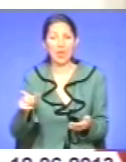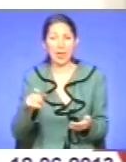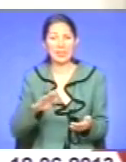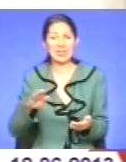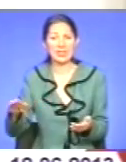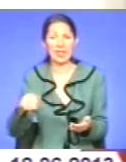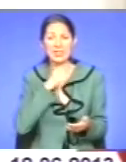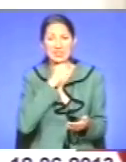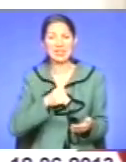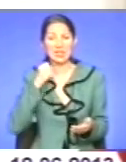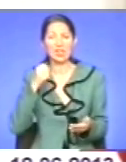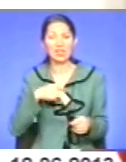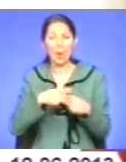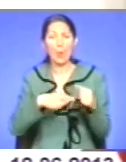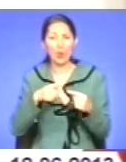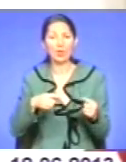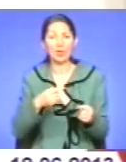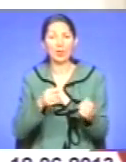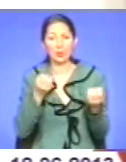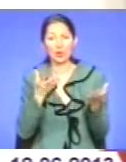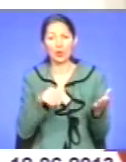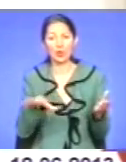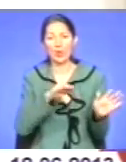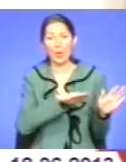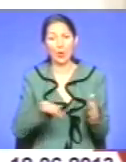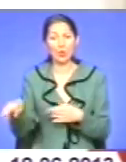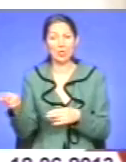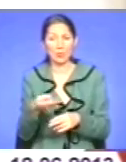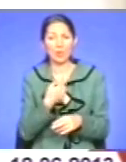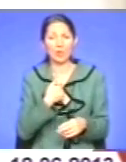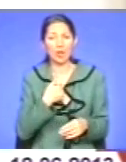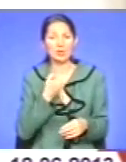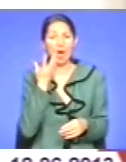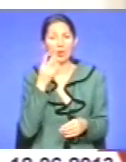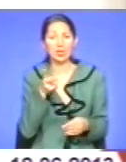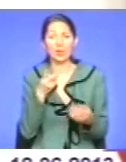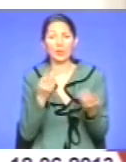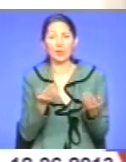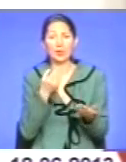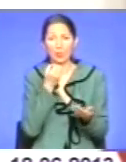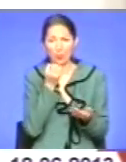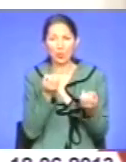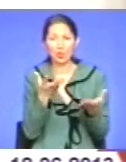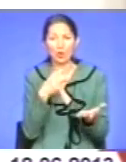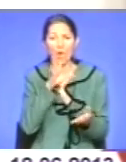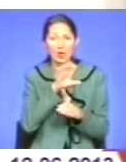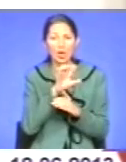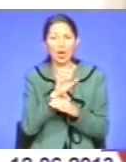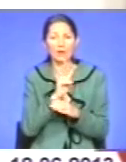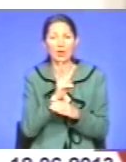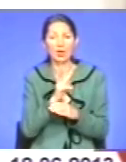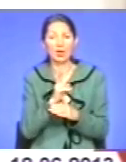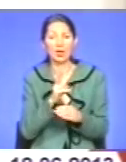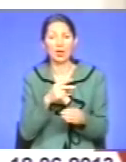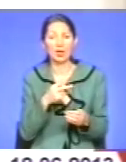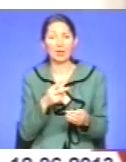старше покоління. Просто це все проходить мимо нас. А коли ти навіть просто на фотографії, яка зібрана в